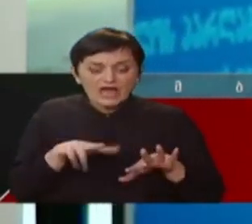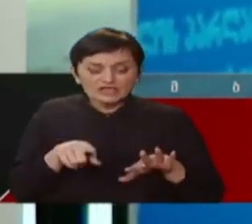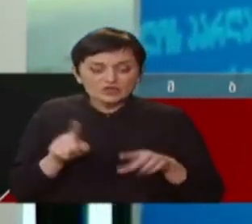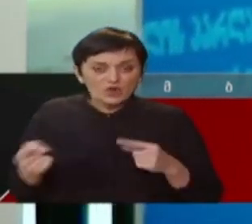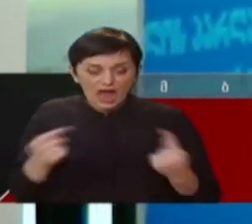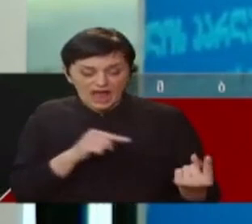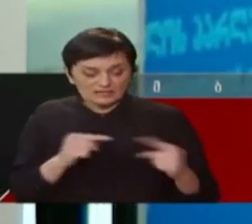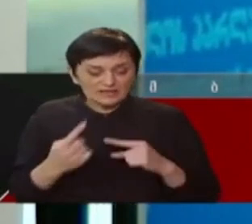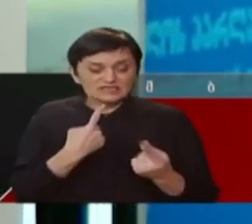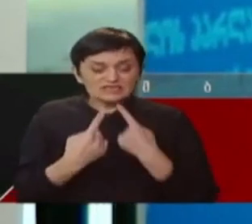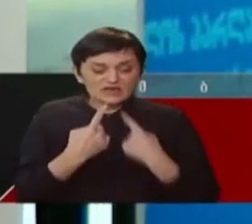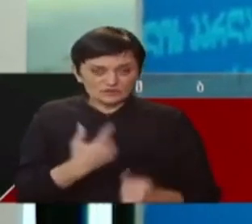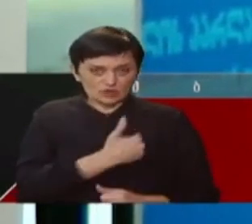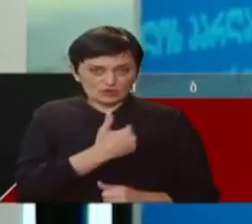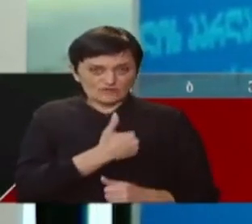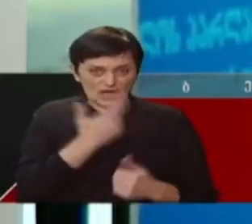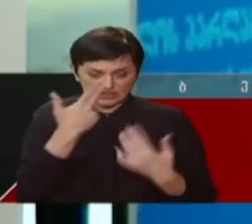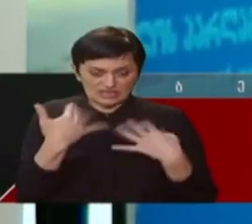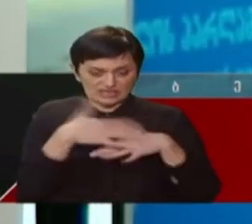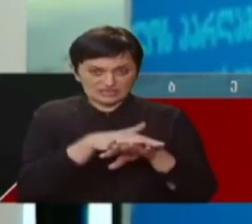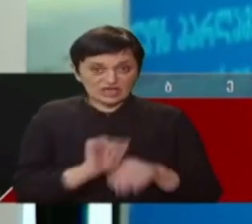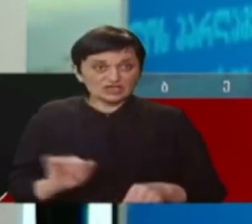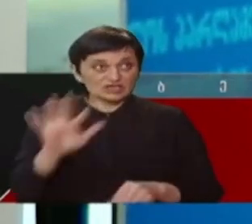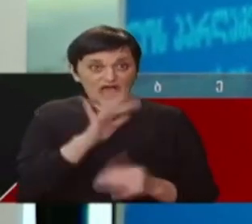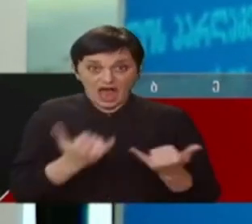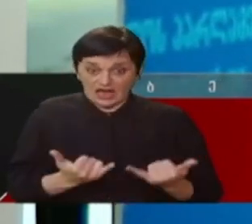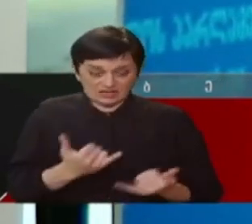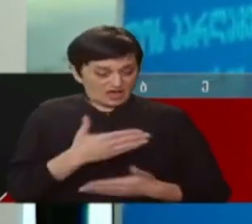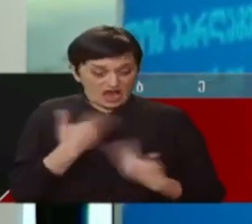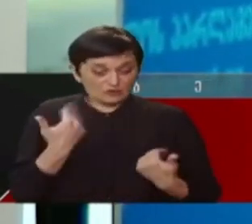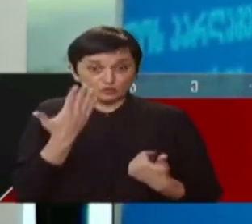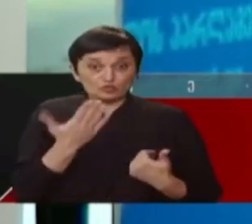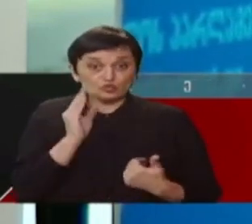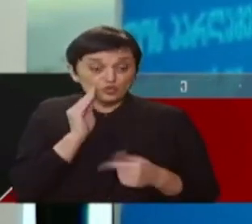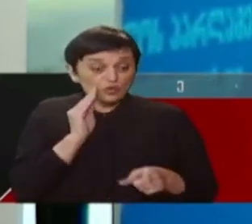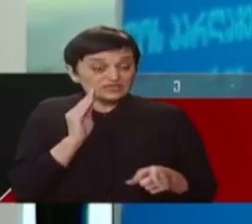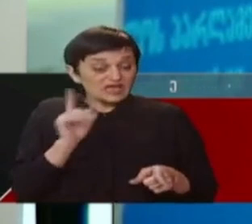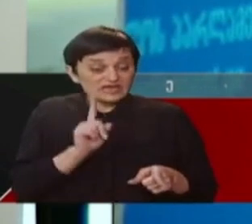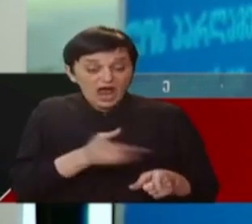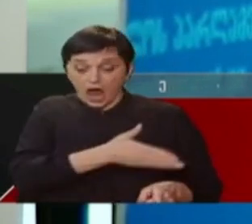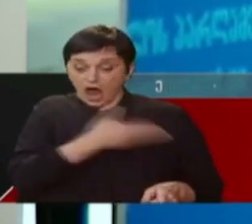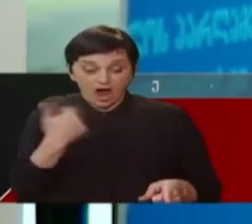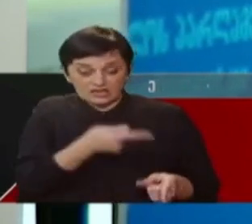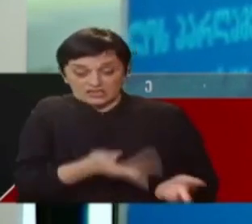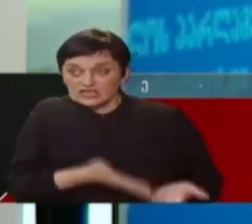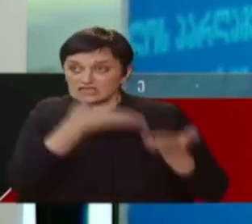ერთმანეთს დაველაპარაკოთ და გვენდომება ინტეგრაცია დასავლეთში. ახლა არც გვინდა და თორცა შე რაღაც არ გინდა, იქ არავინ არ